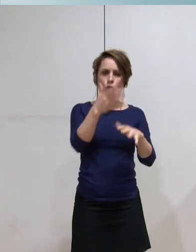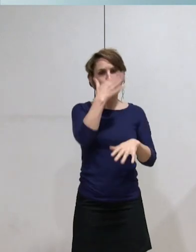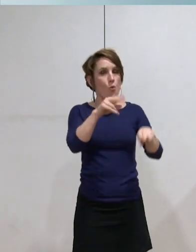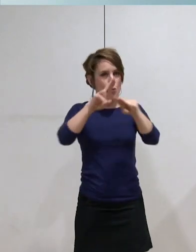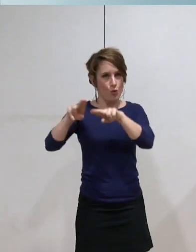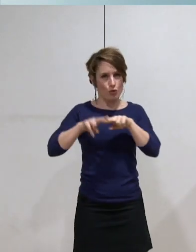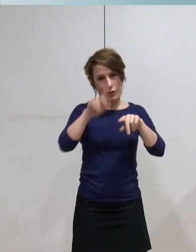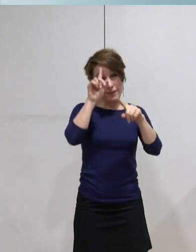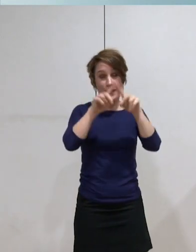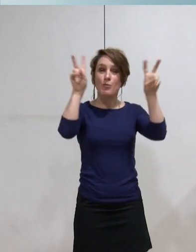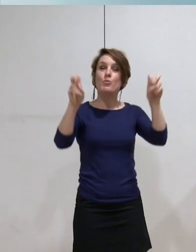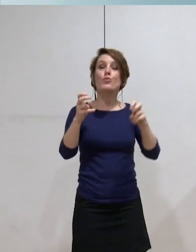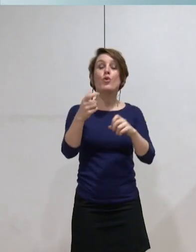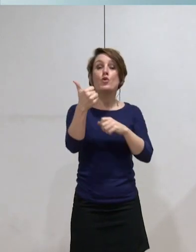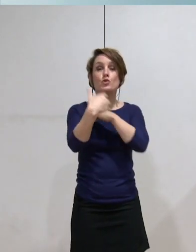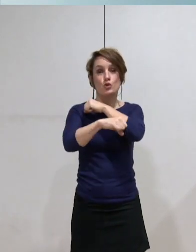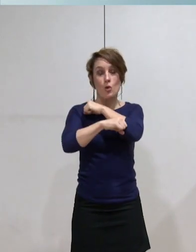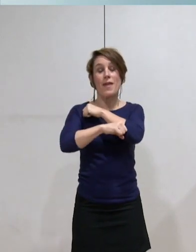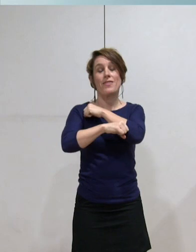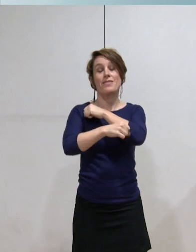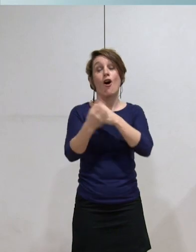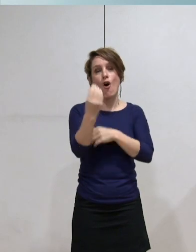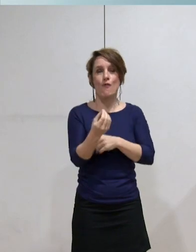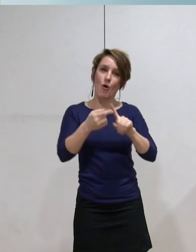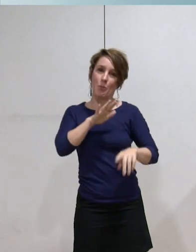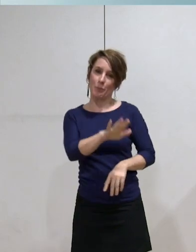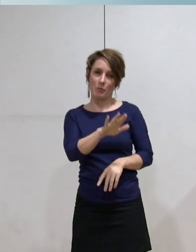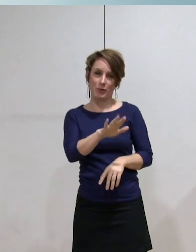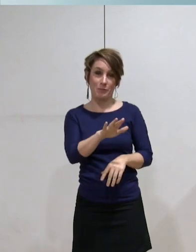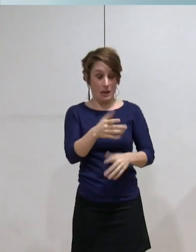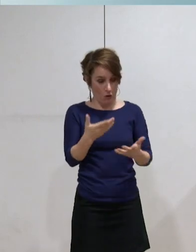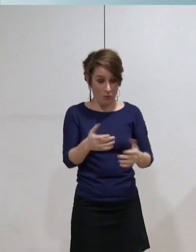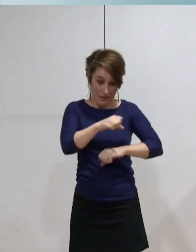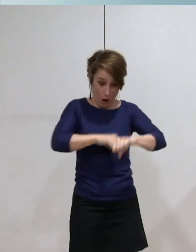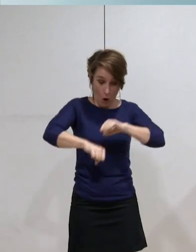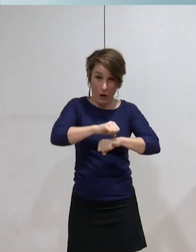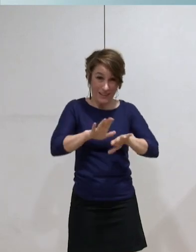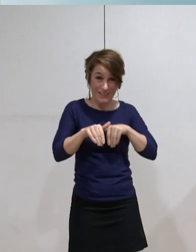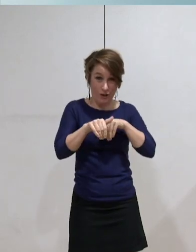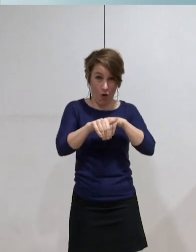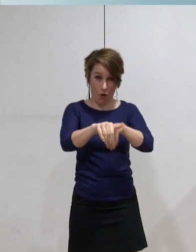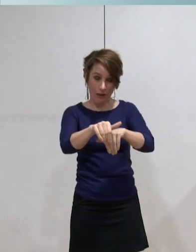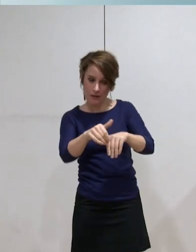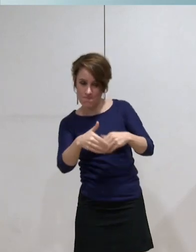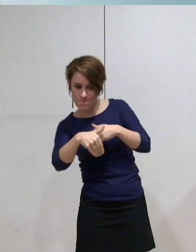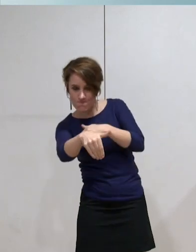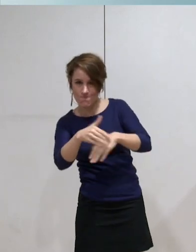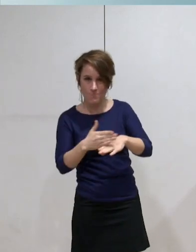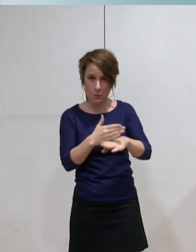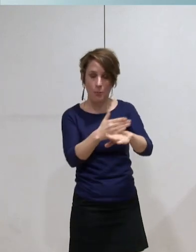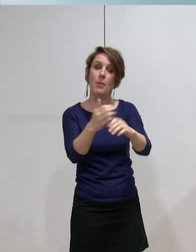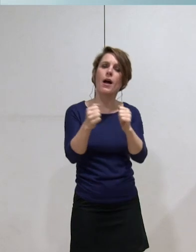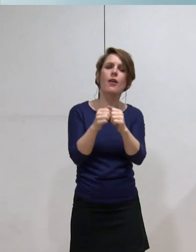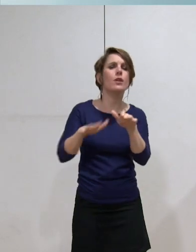de la semaine de l'enfant et l'organisation dans un premier temps que nous sommes en train de déterminer avec la communauté